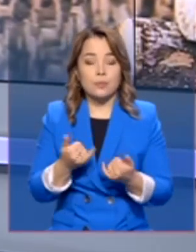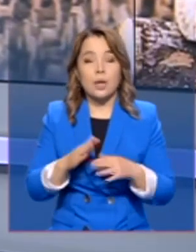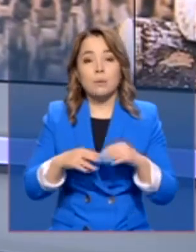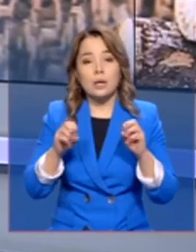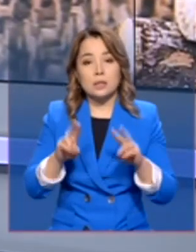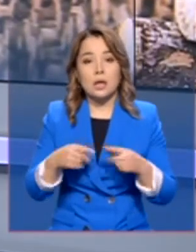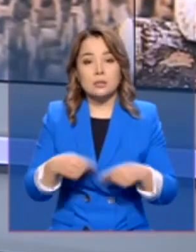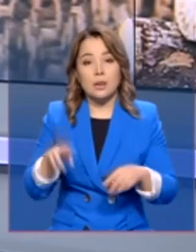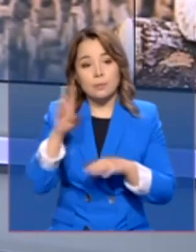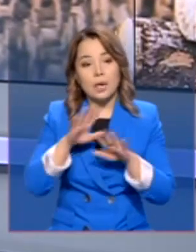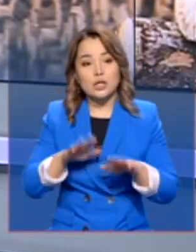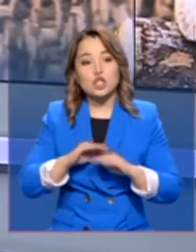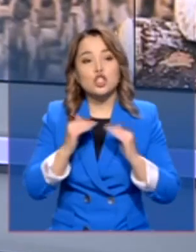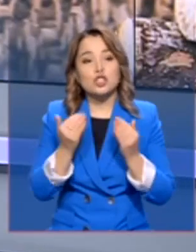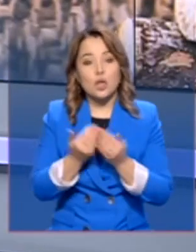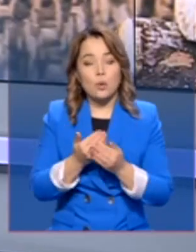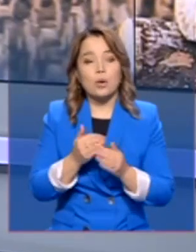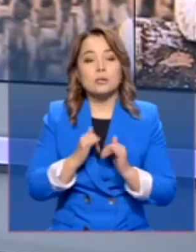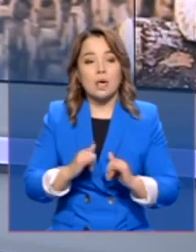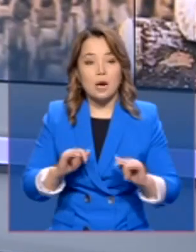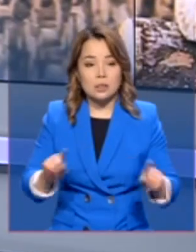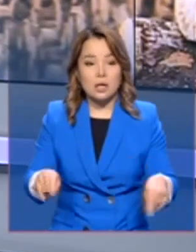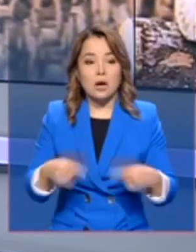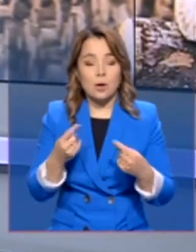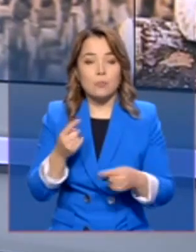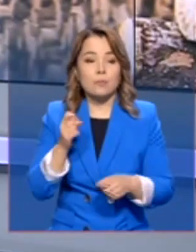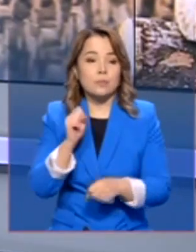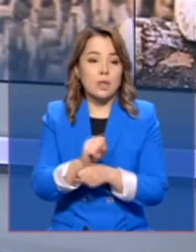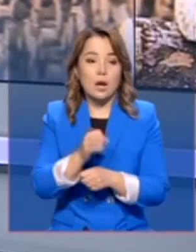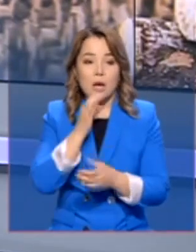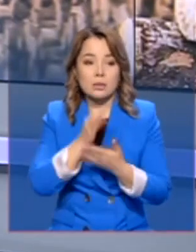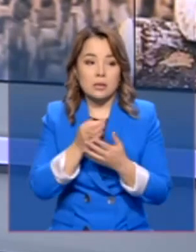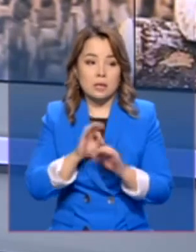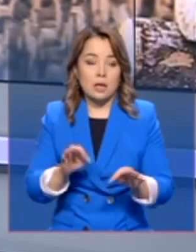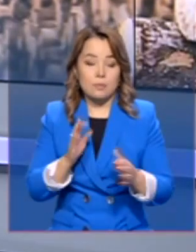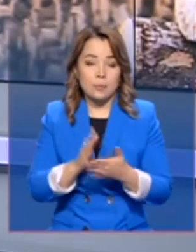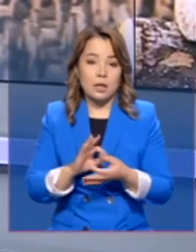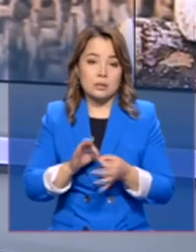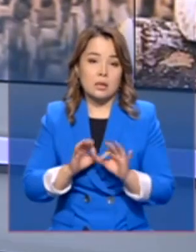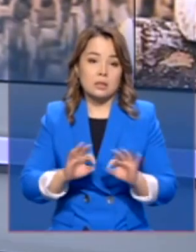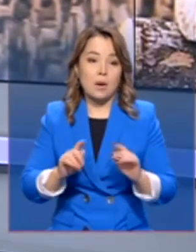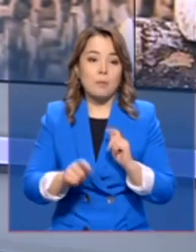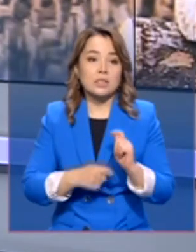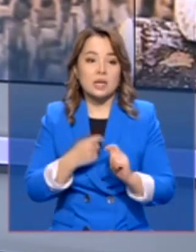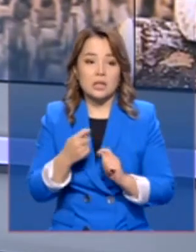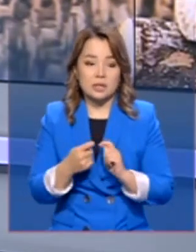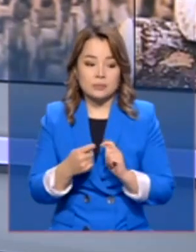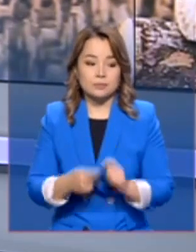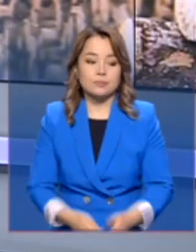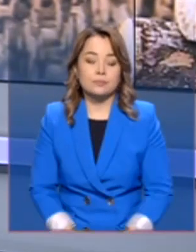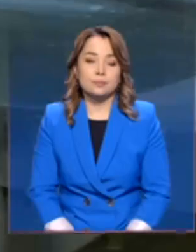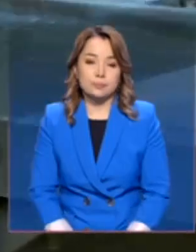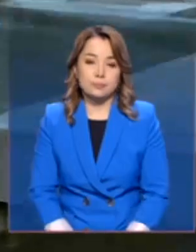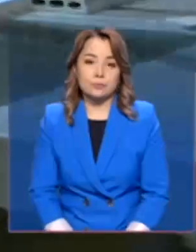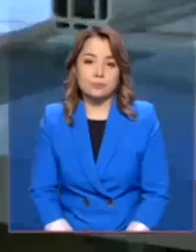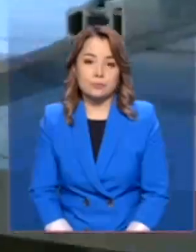мамандар кейбір мемлекеттік шектеулер де саланың дамуына тұсау болып тұрғанын айтады. Оңғар Алпысбайұлының материалы.